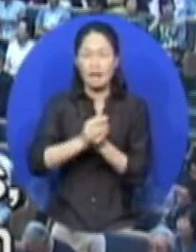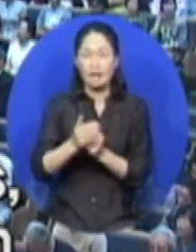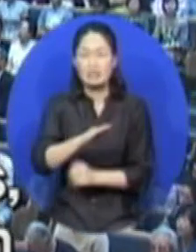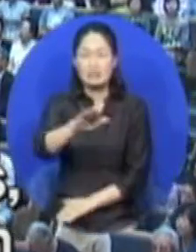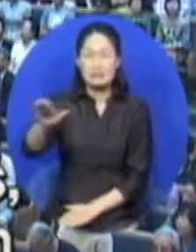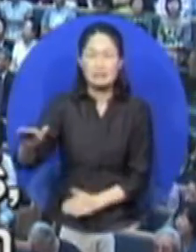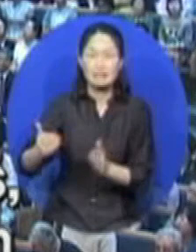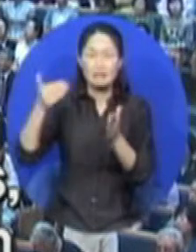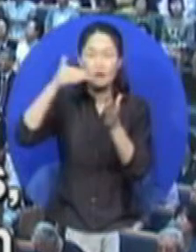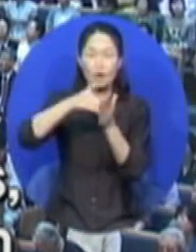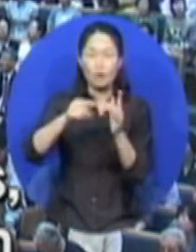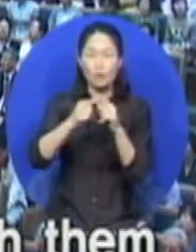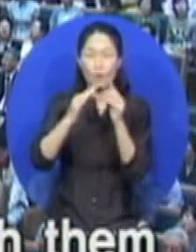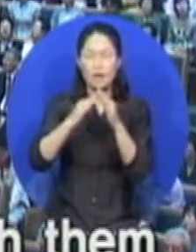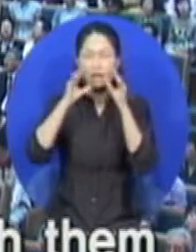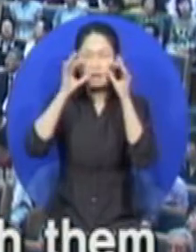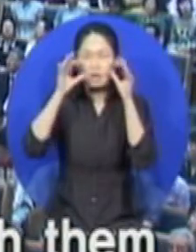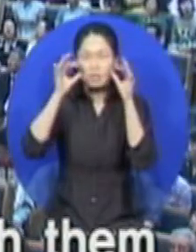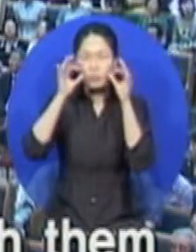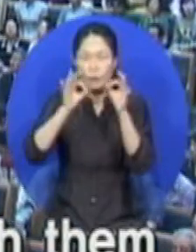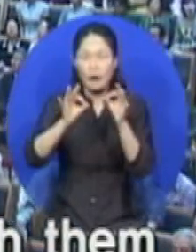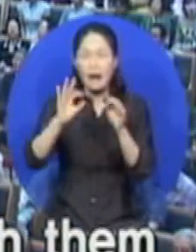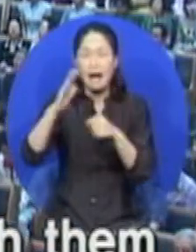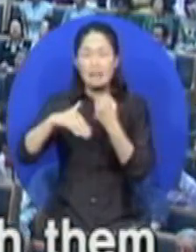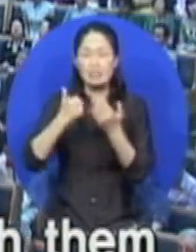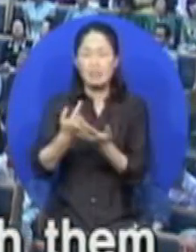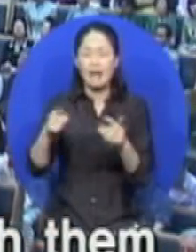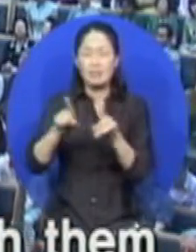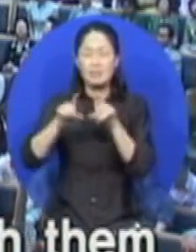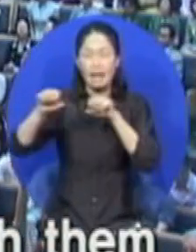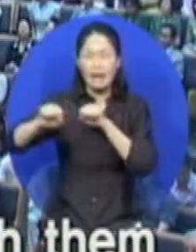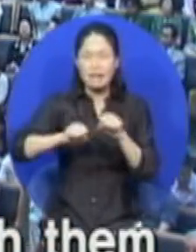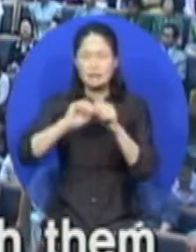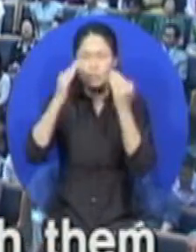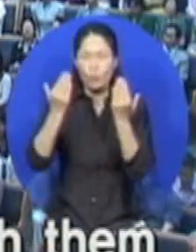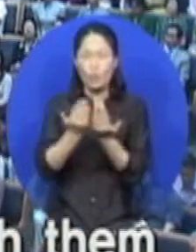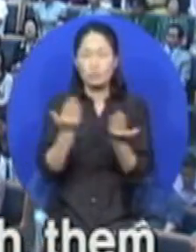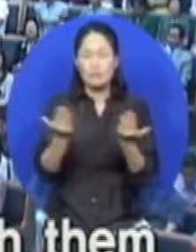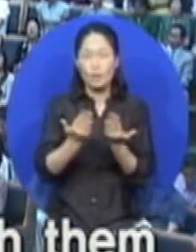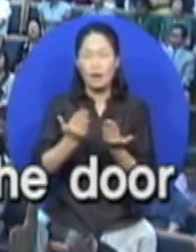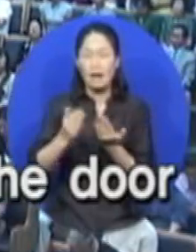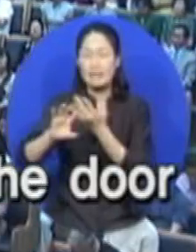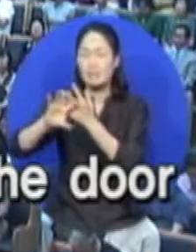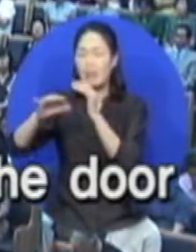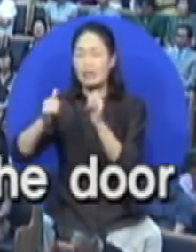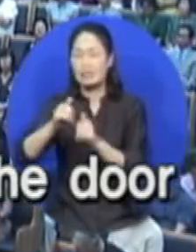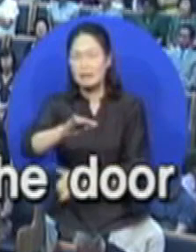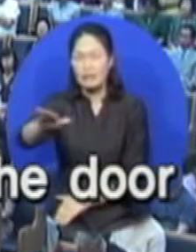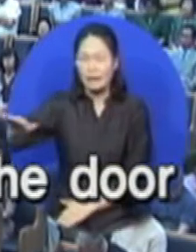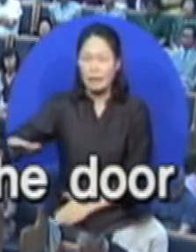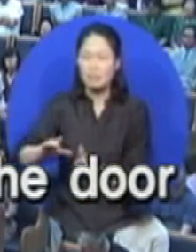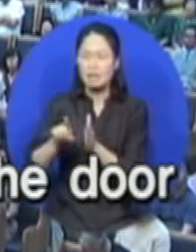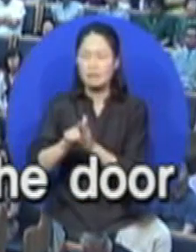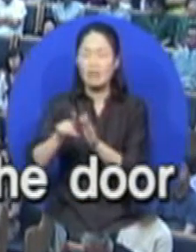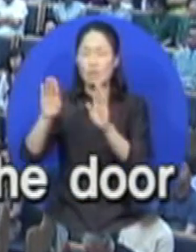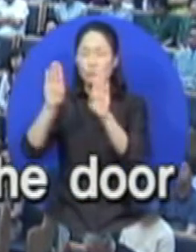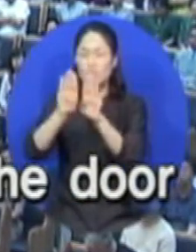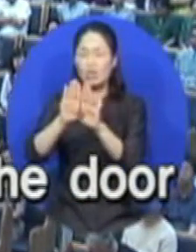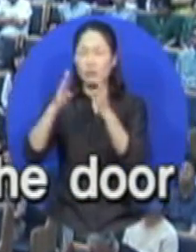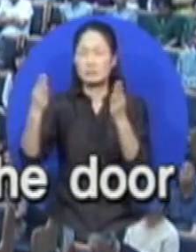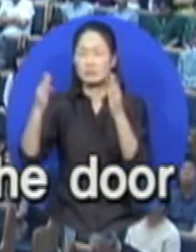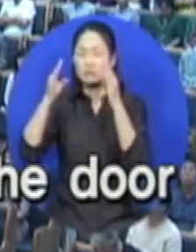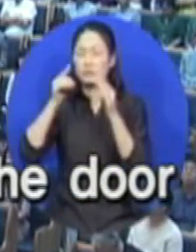그들이 이르러 교회를 모아 하나님이 함께 행하신 모든 일과 이방인들에게 믿음의 문을 여신 것을